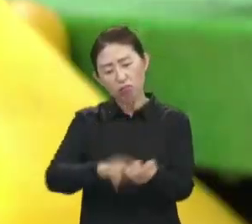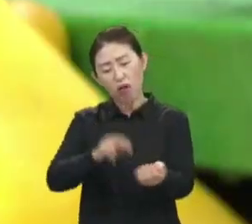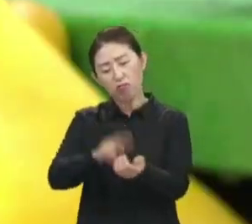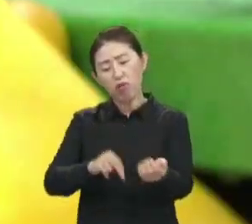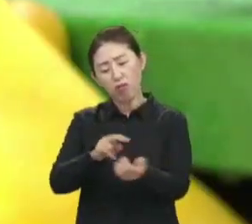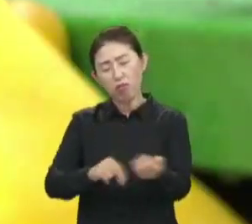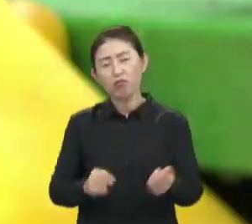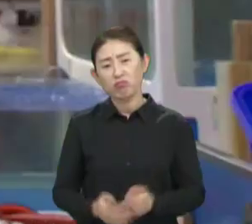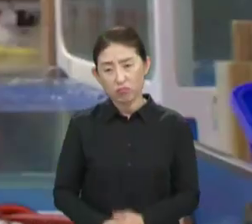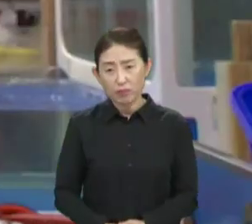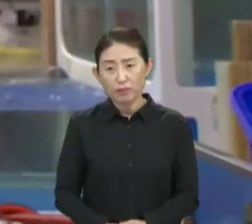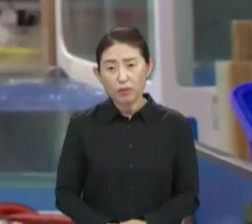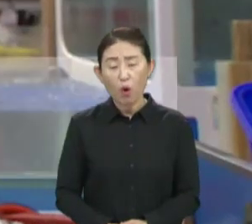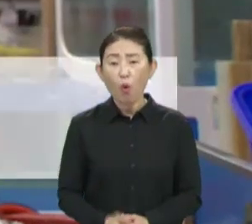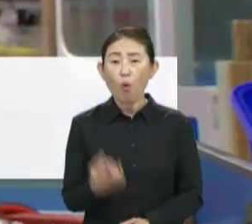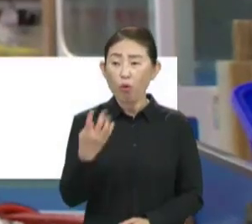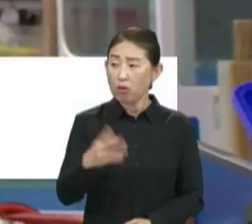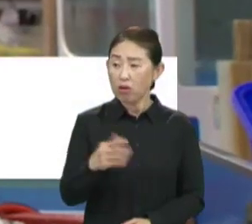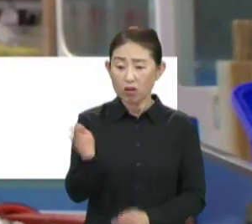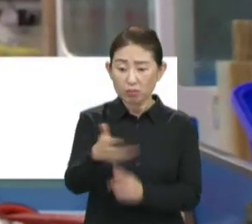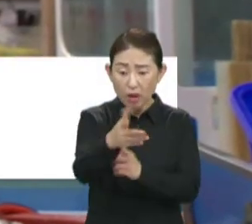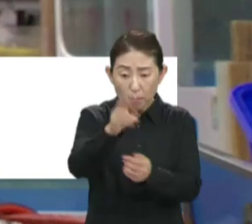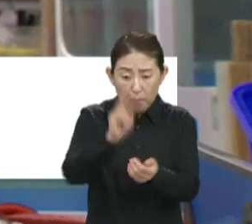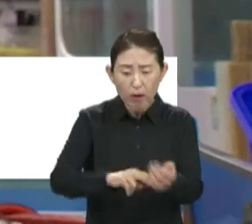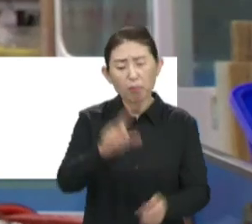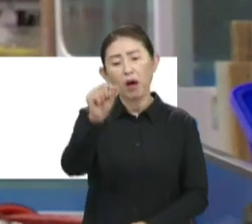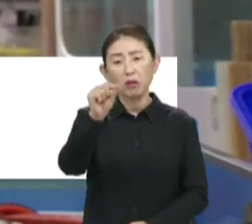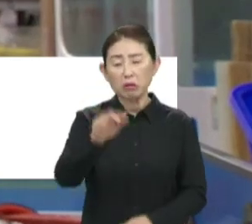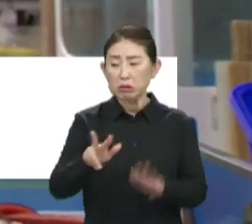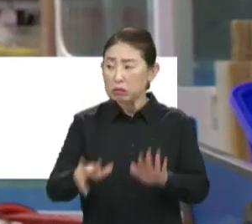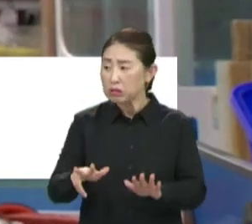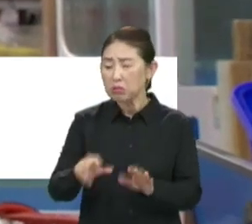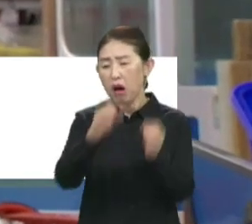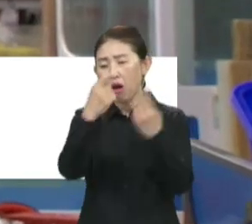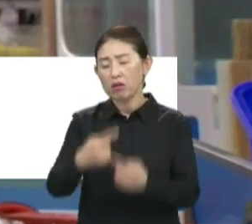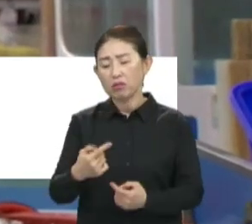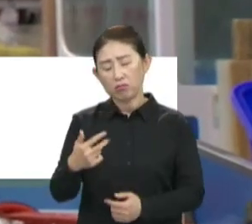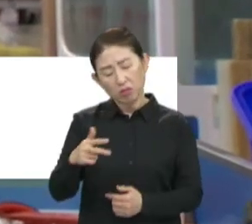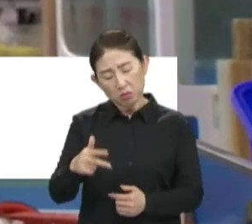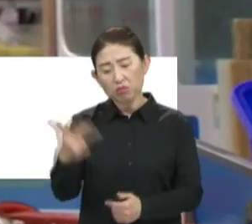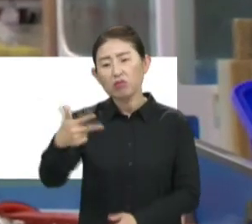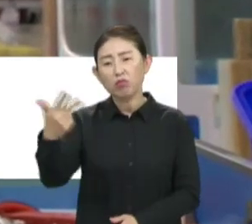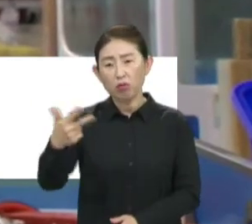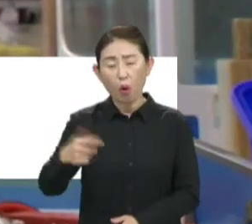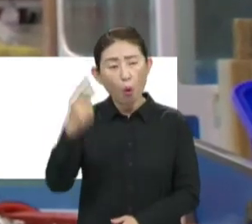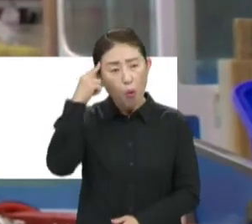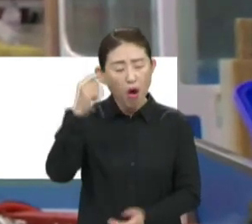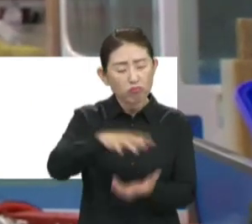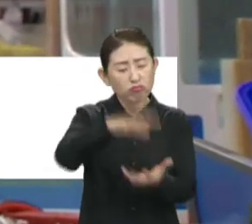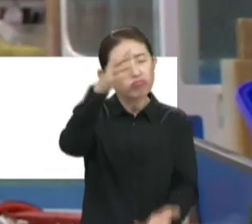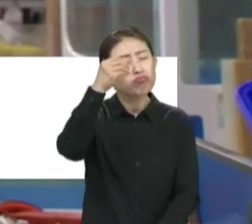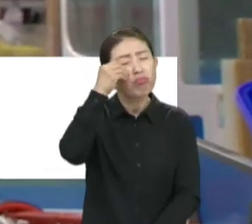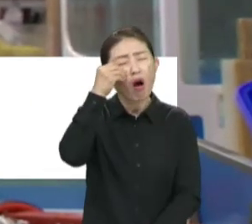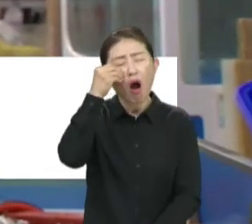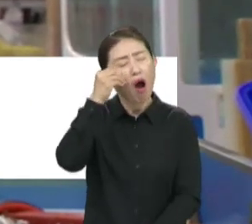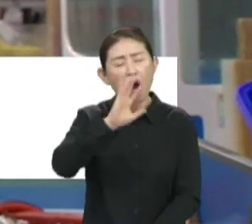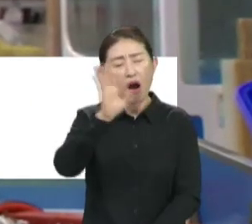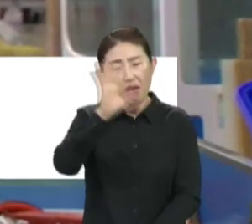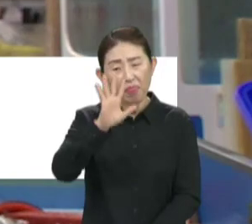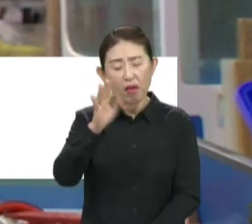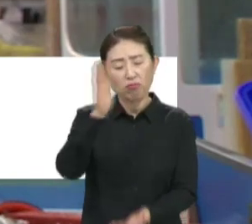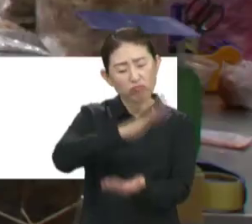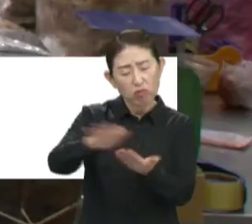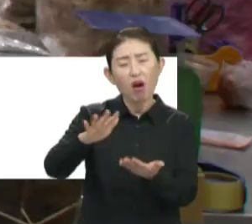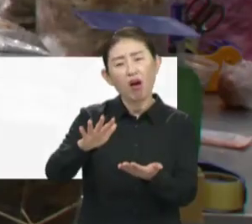있습니다. 원래 만 원에 팔던 것들을 7천 원 이렇게 팔고 있어요. 어떻게든 그것들을 소비하려고요. 재고보다